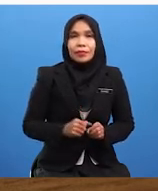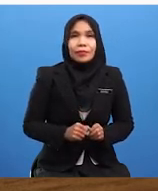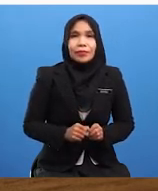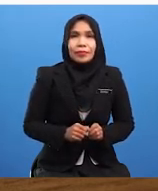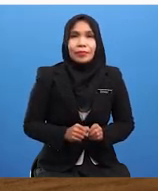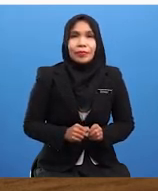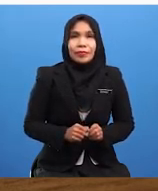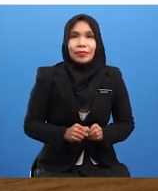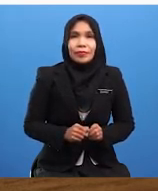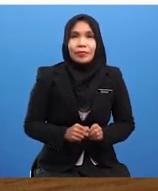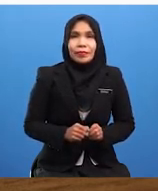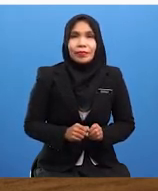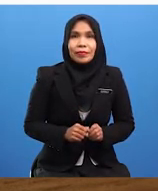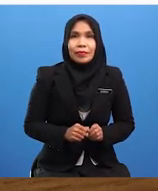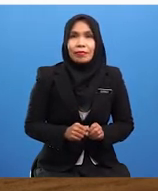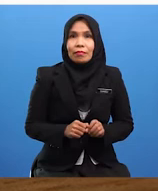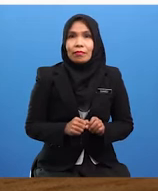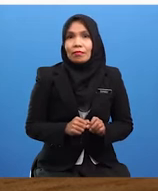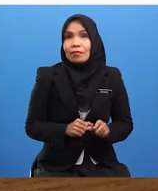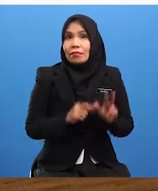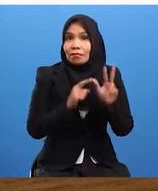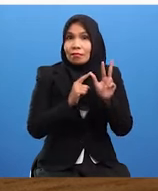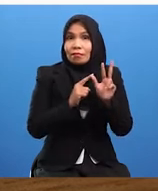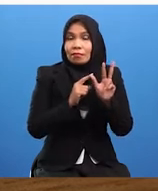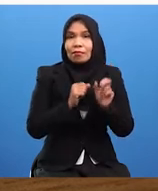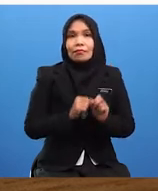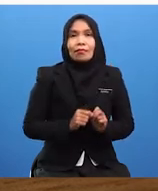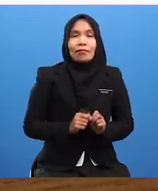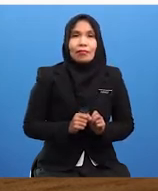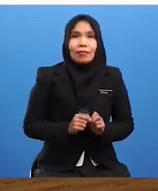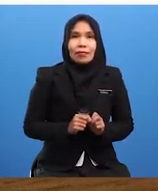1795. Bando Mitsugoro,